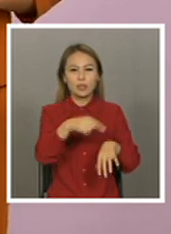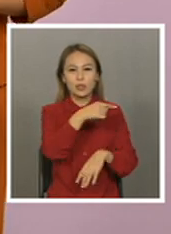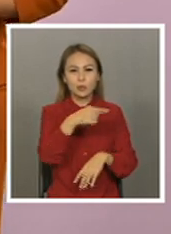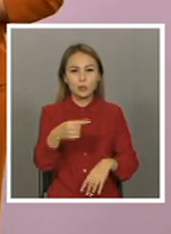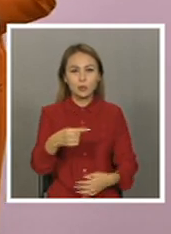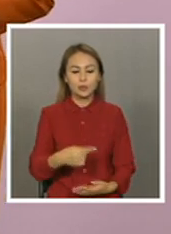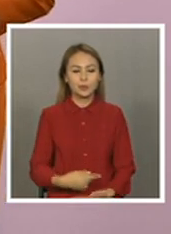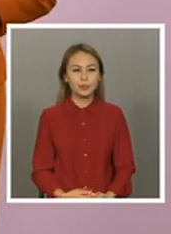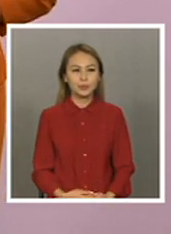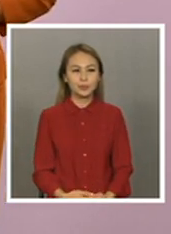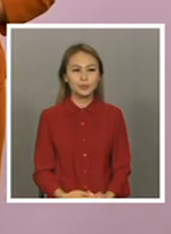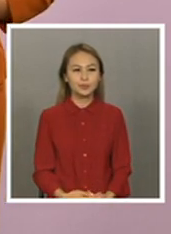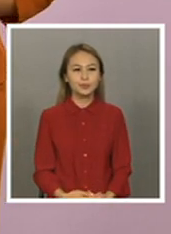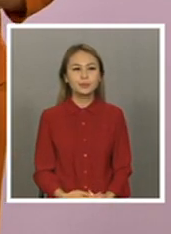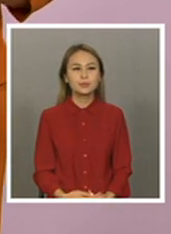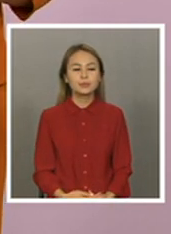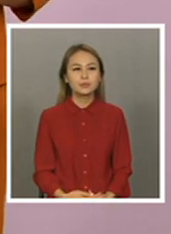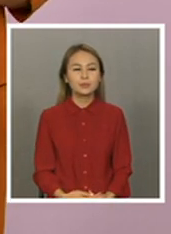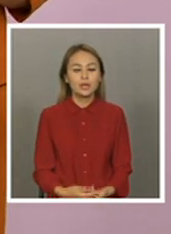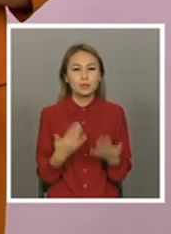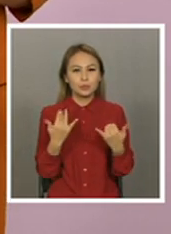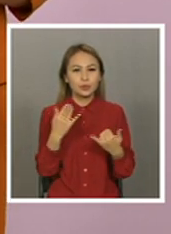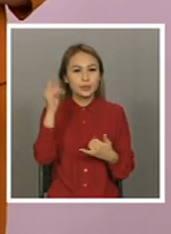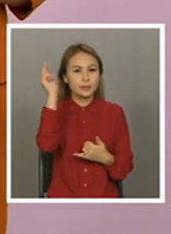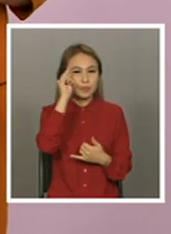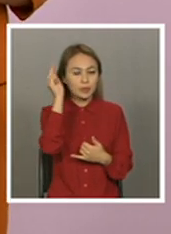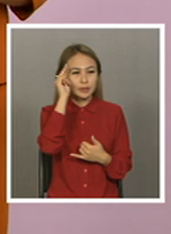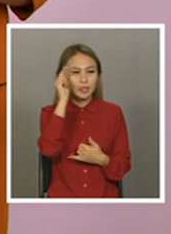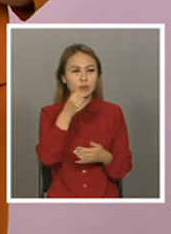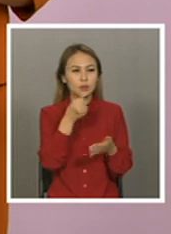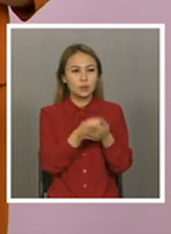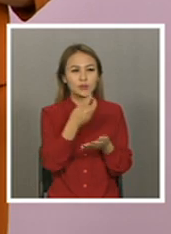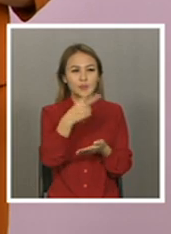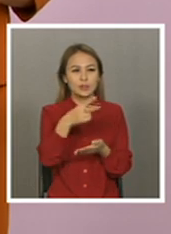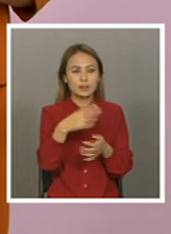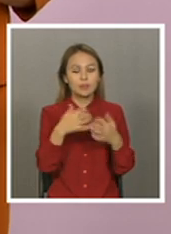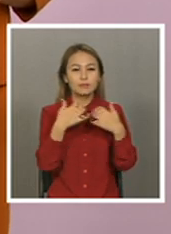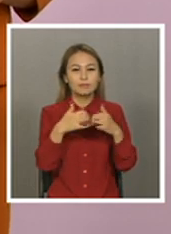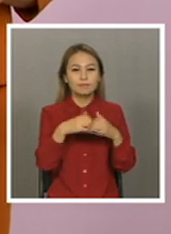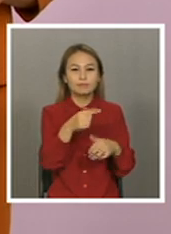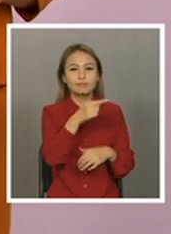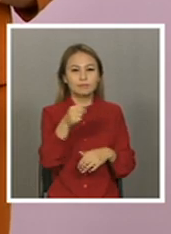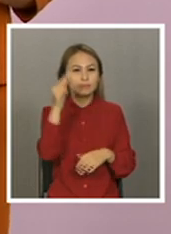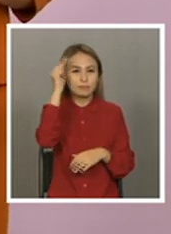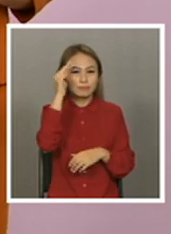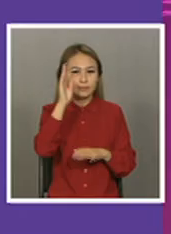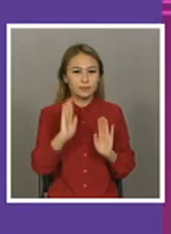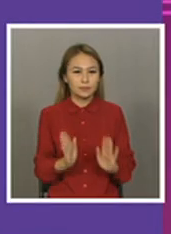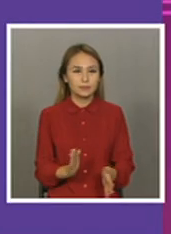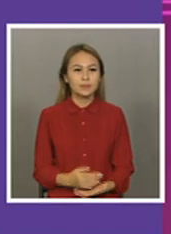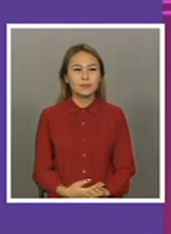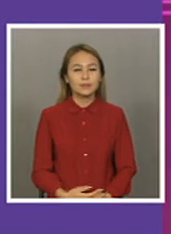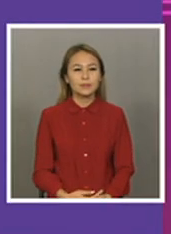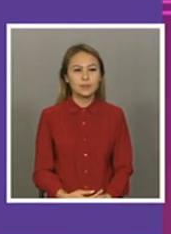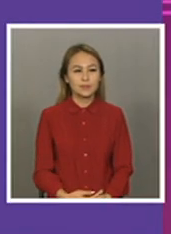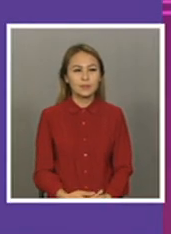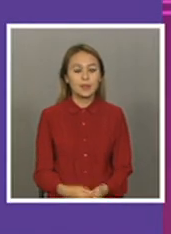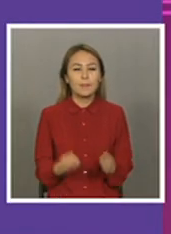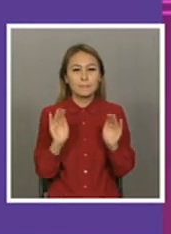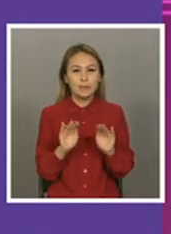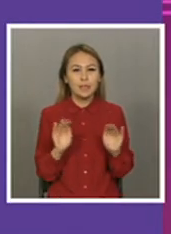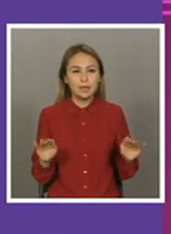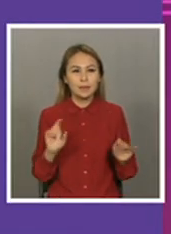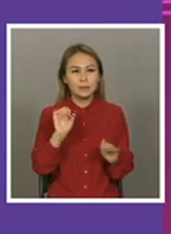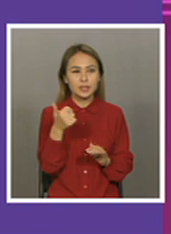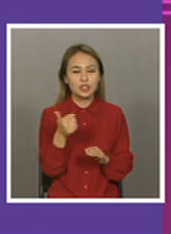азайту. Бүгінгі сабақта 20-ға дейінгі сандарды азайтуды үйренесіңдер. Балалар,